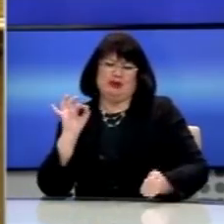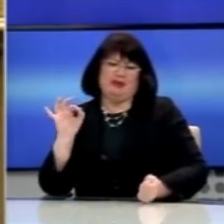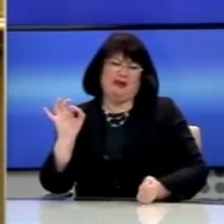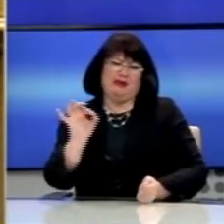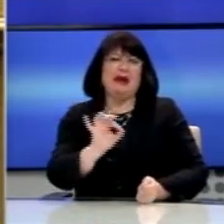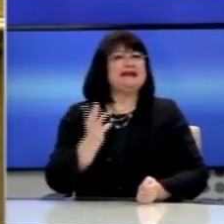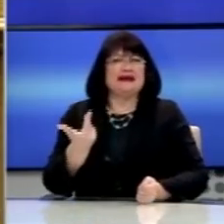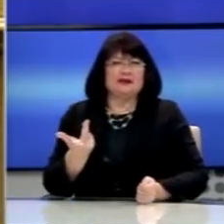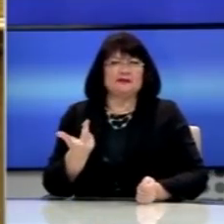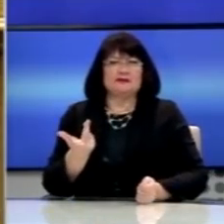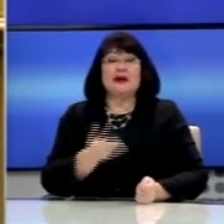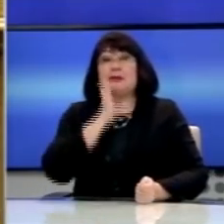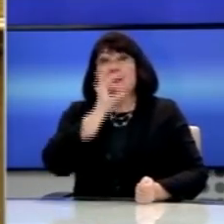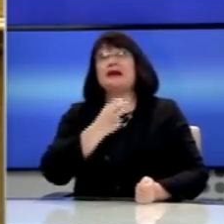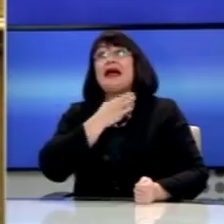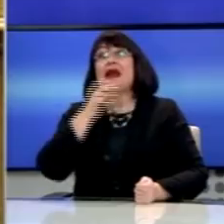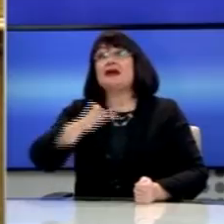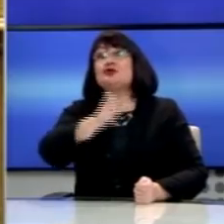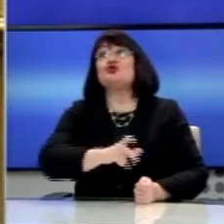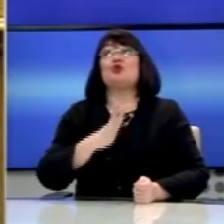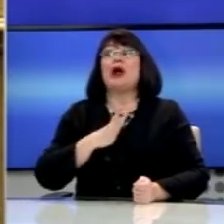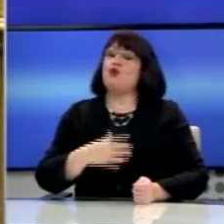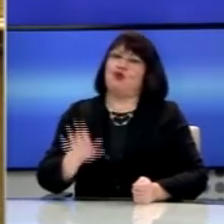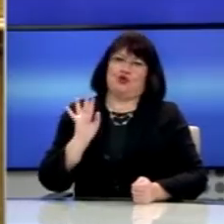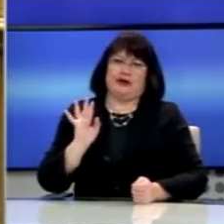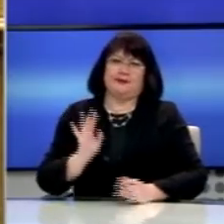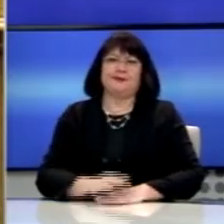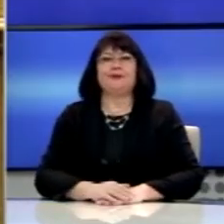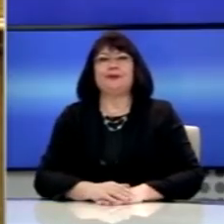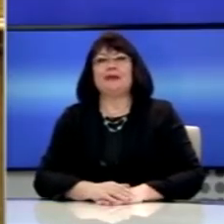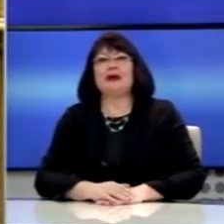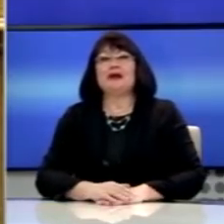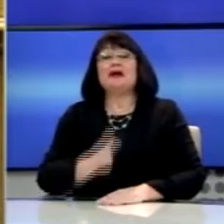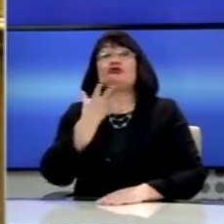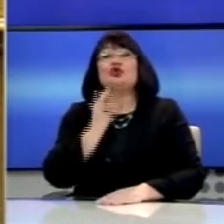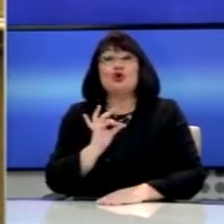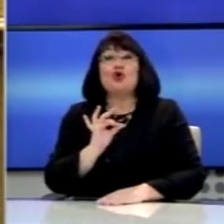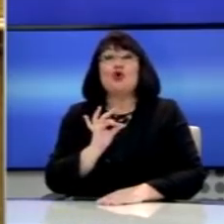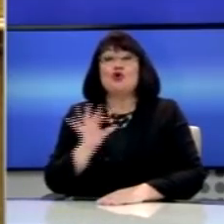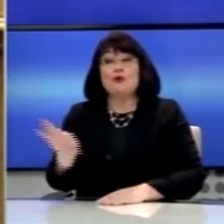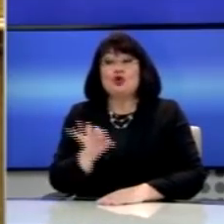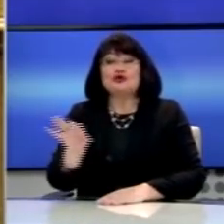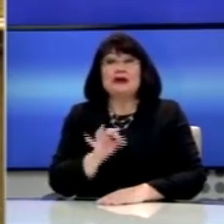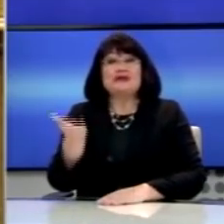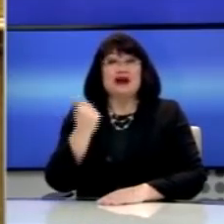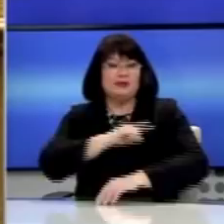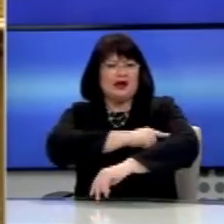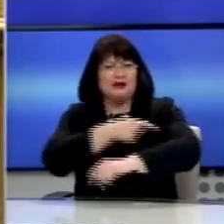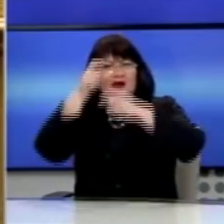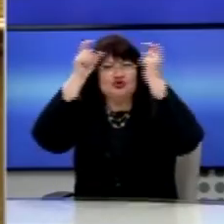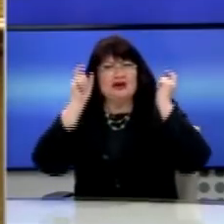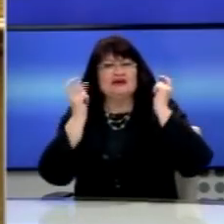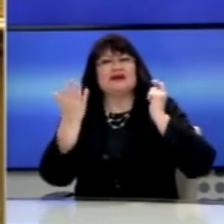πανδημίας δεν είναι οι πραγματικές ανάγκες του λαού. Γι' αυτό δεν προχωρήσατε σε μαζικές προσλήψεις